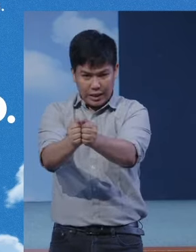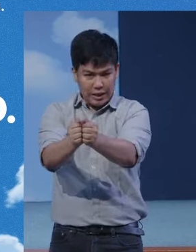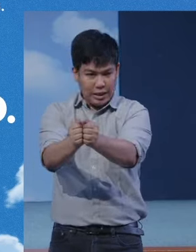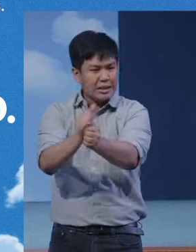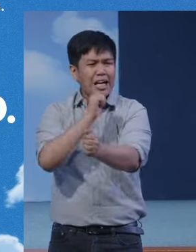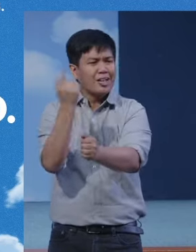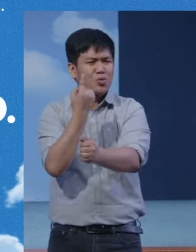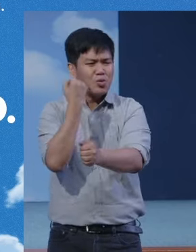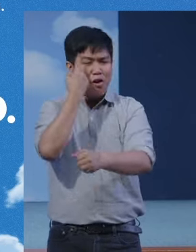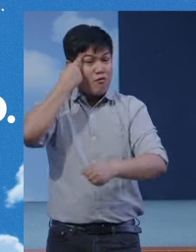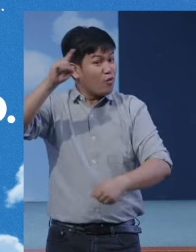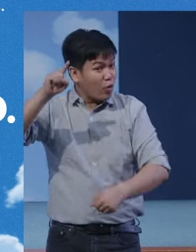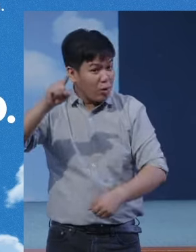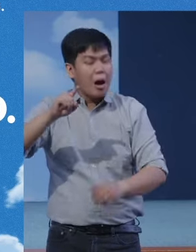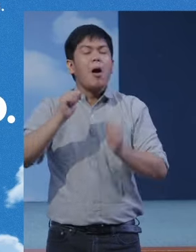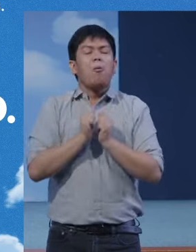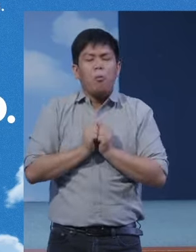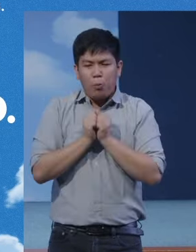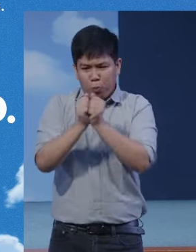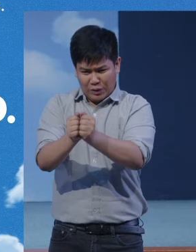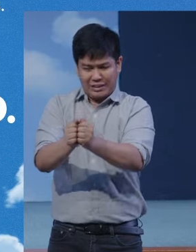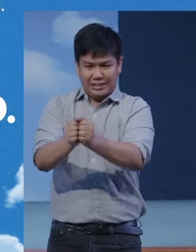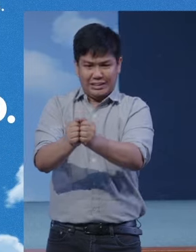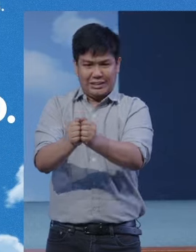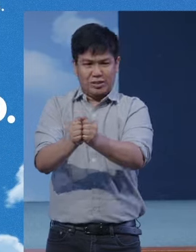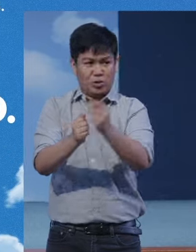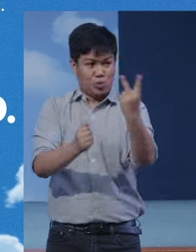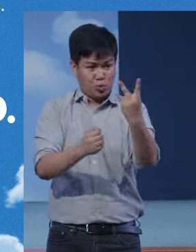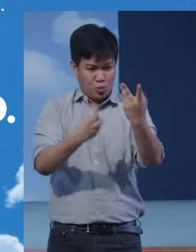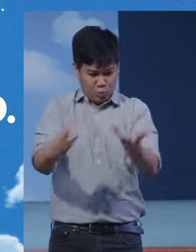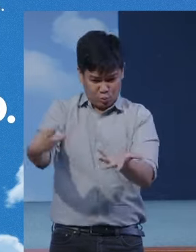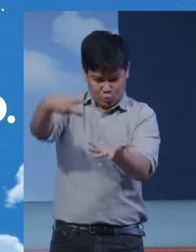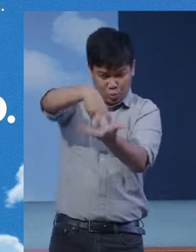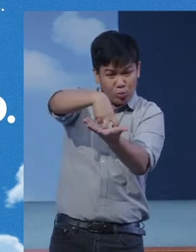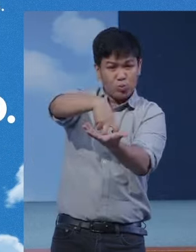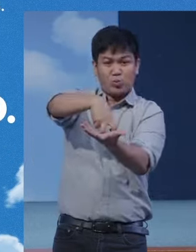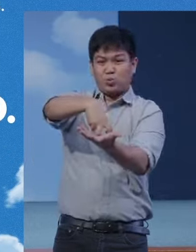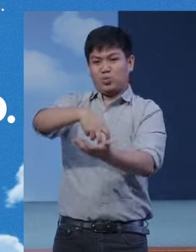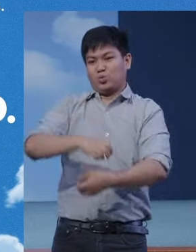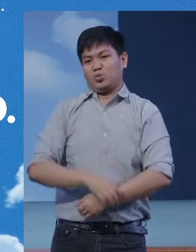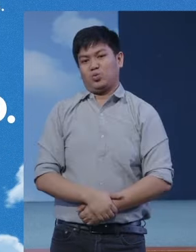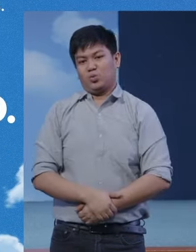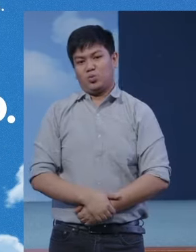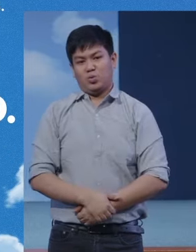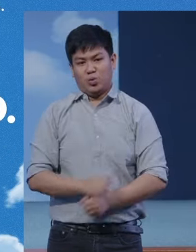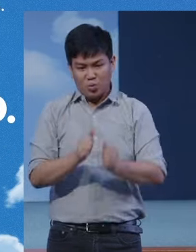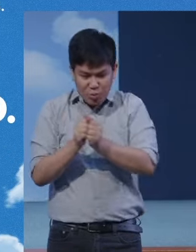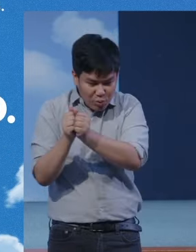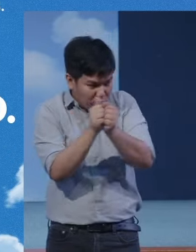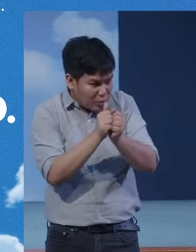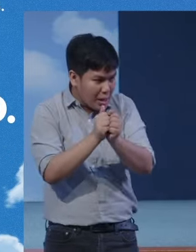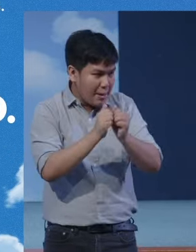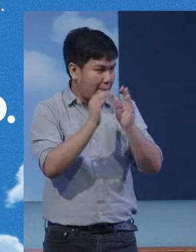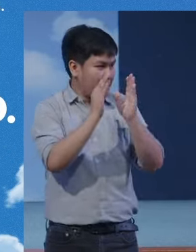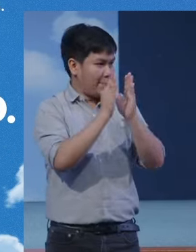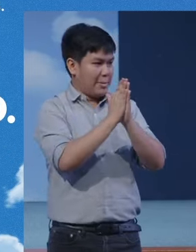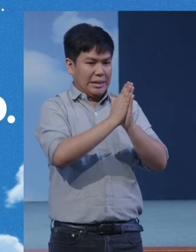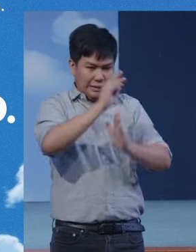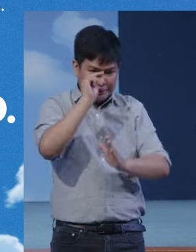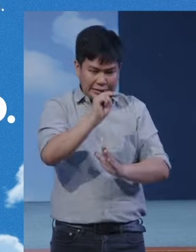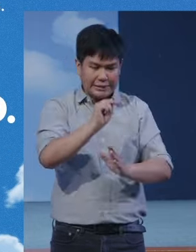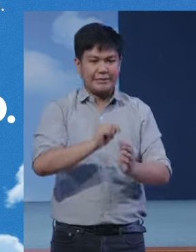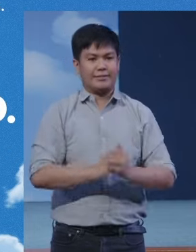spouse Alam niyo kapag kayo ay magkasamang mananalangin